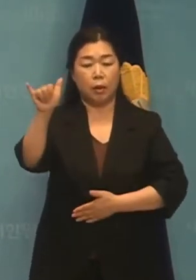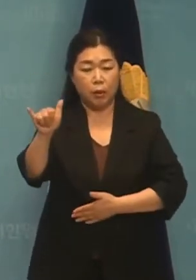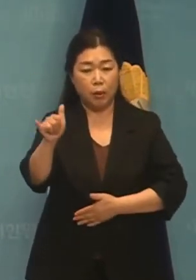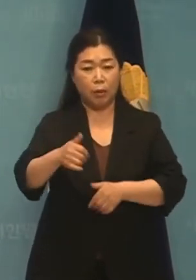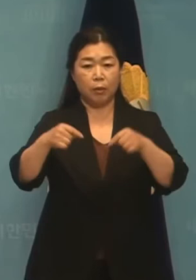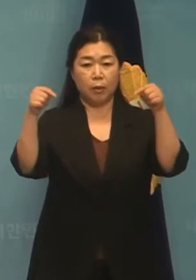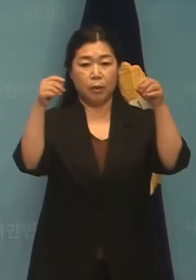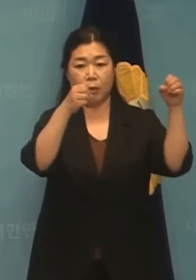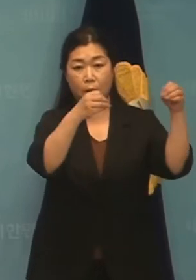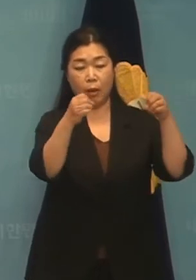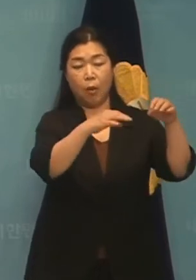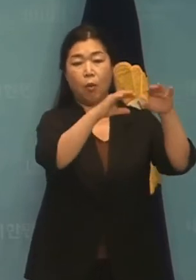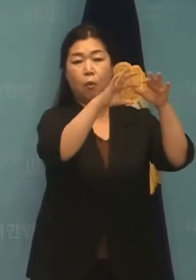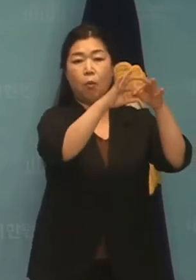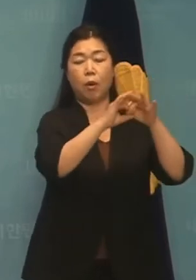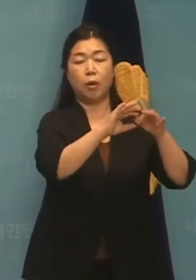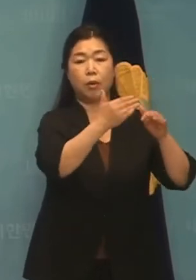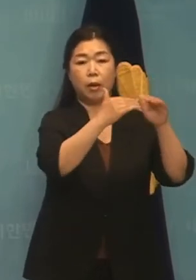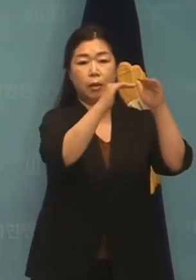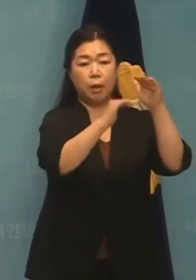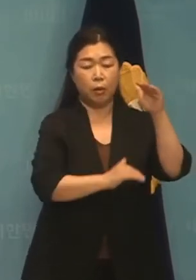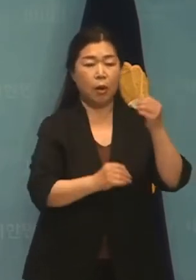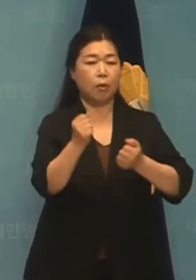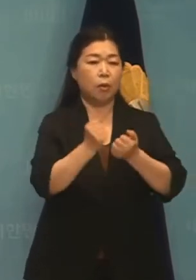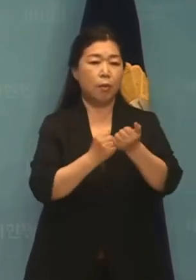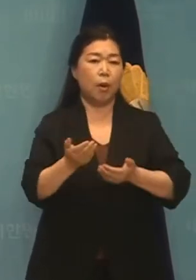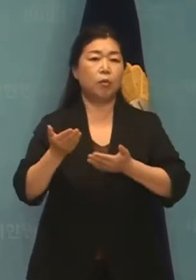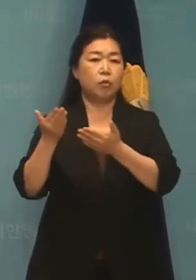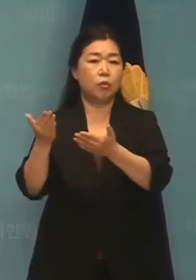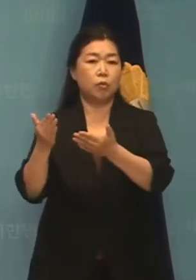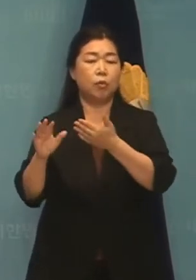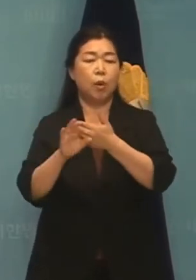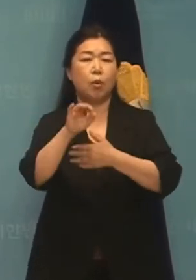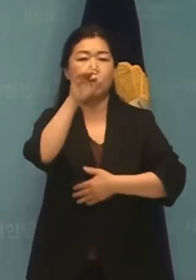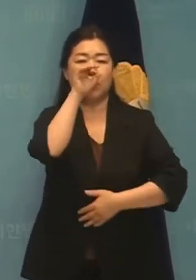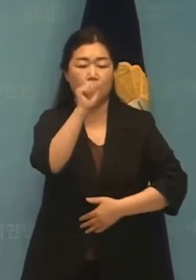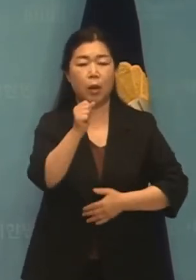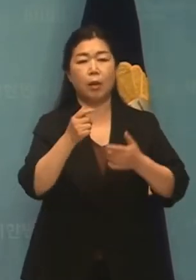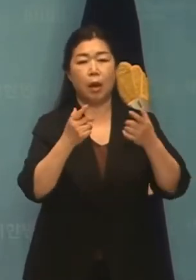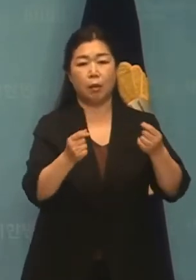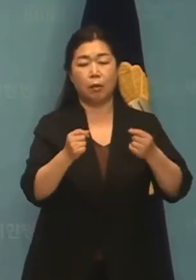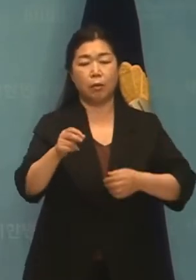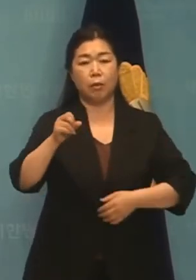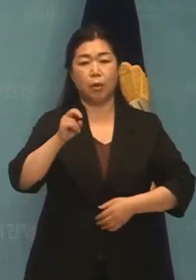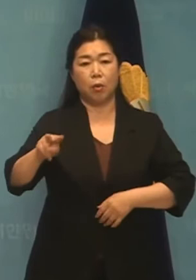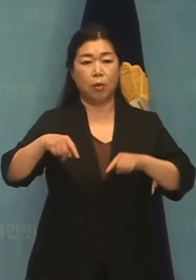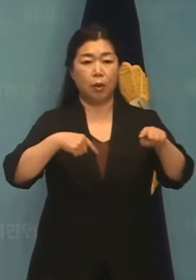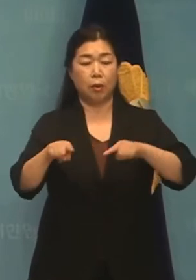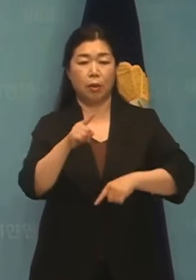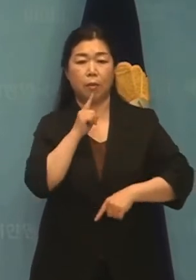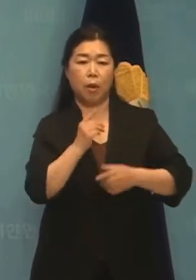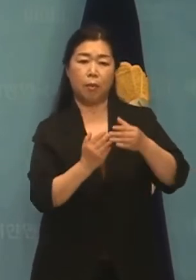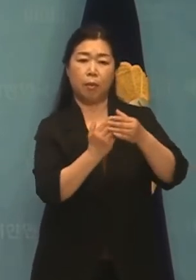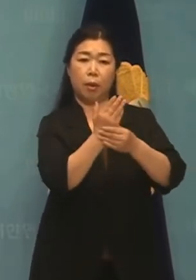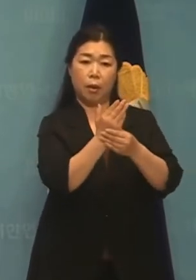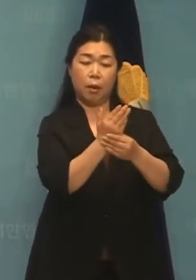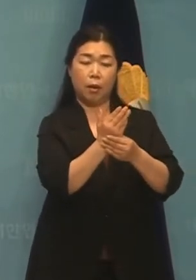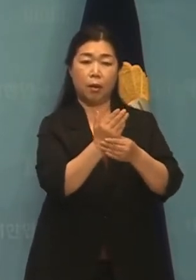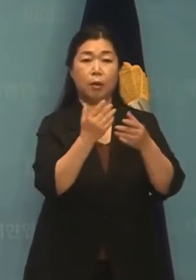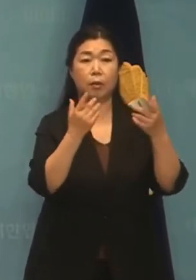회담과 관련해서 설명을 해줬으면 좋겠다는 여당 의원의 발언에서